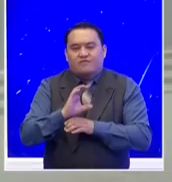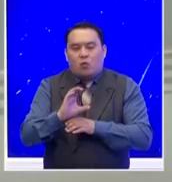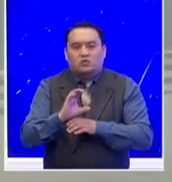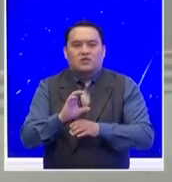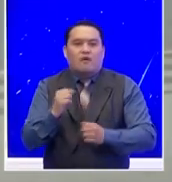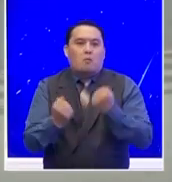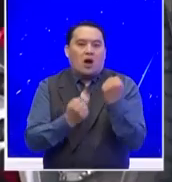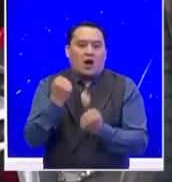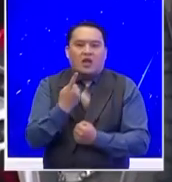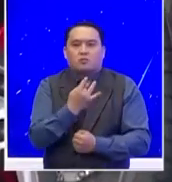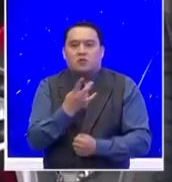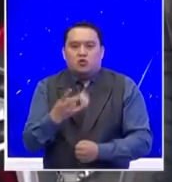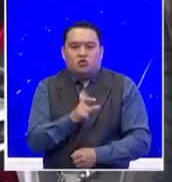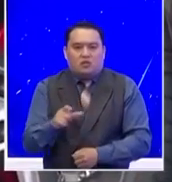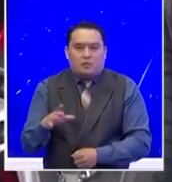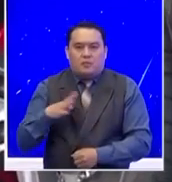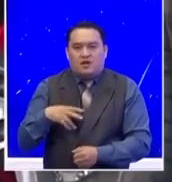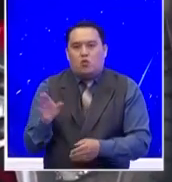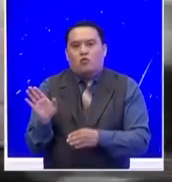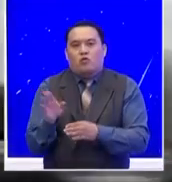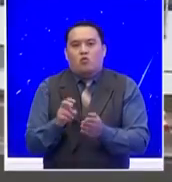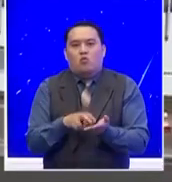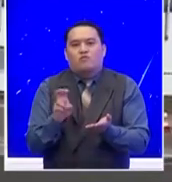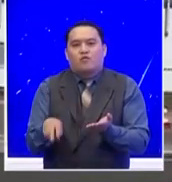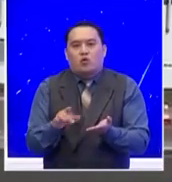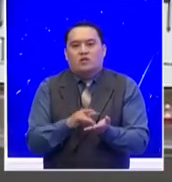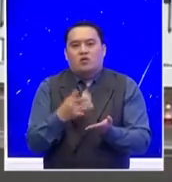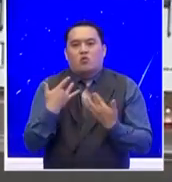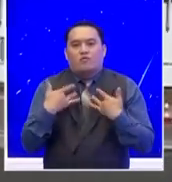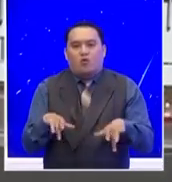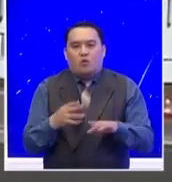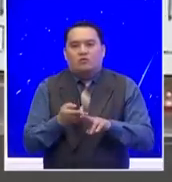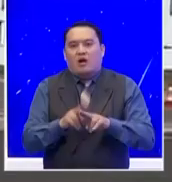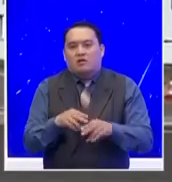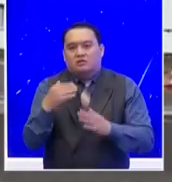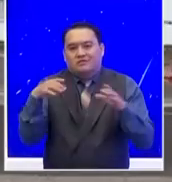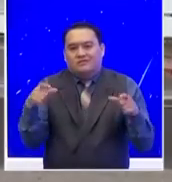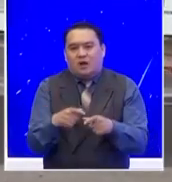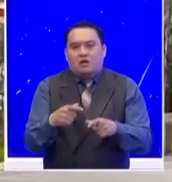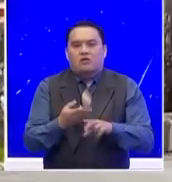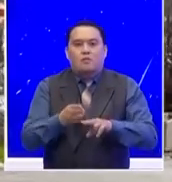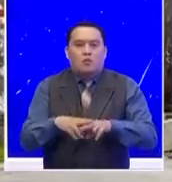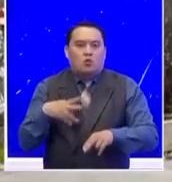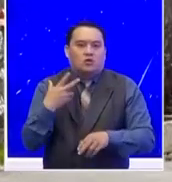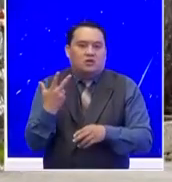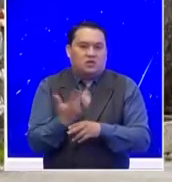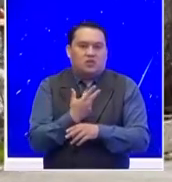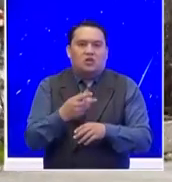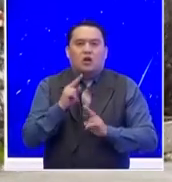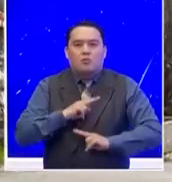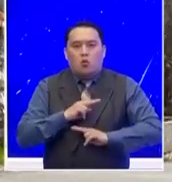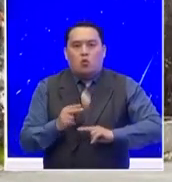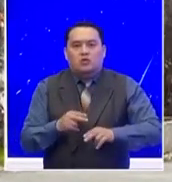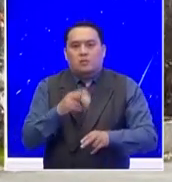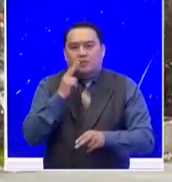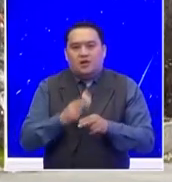предприятиях не менее 1 миллиона человек были уволены или переведены на сокращенный график работы. Это более трети рабочих. В целом